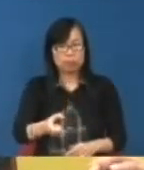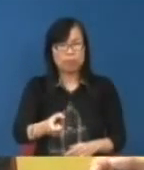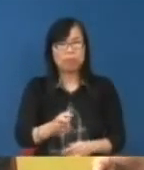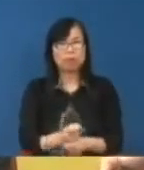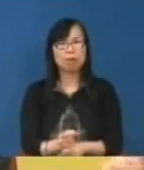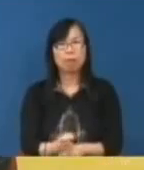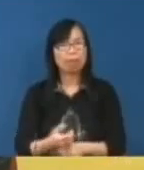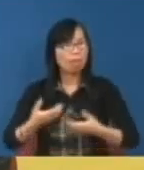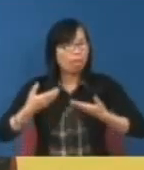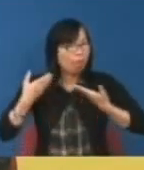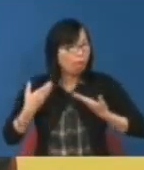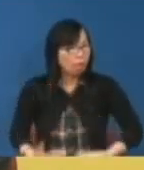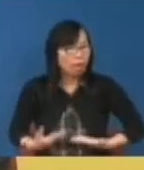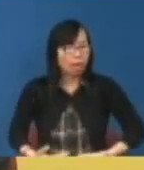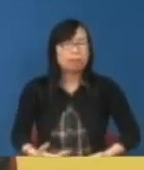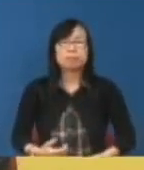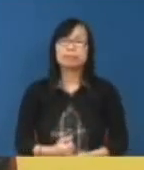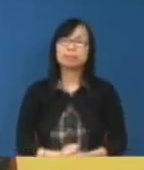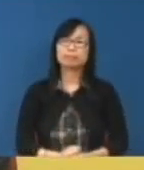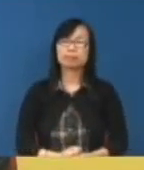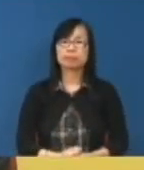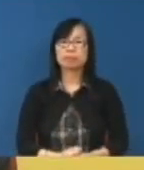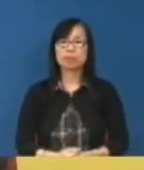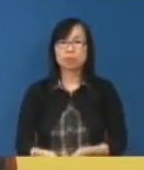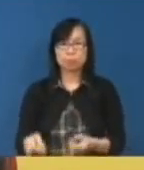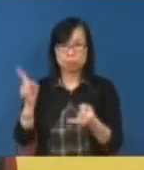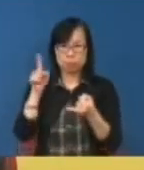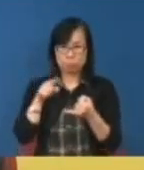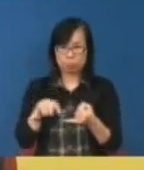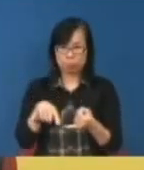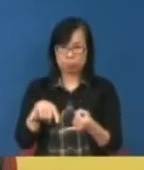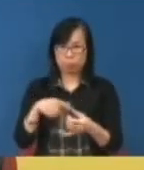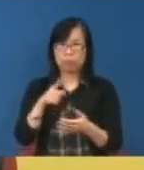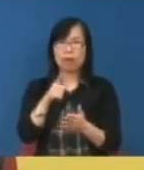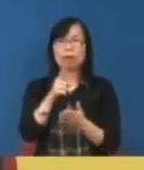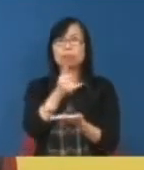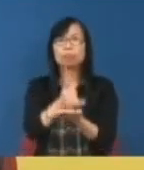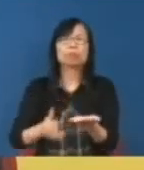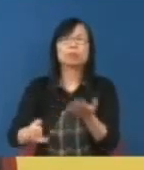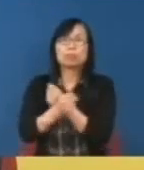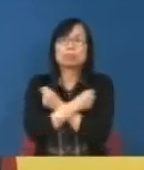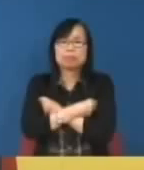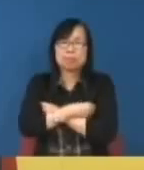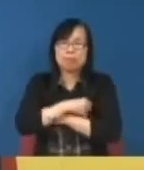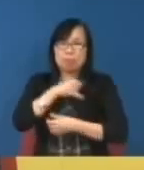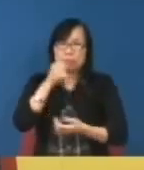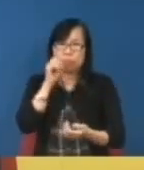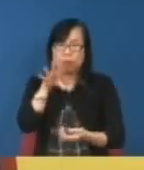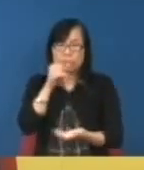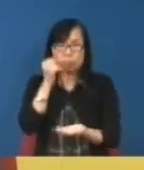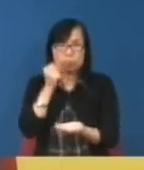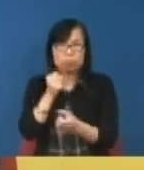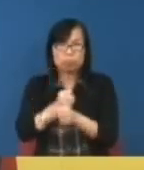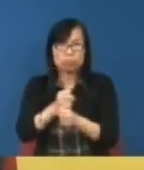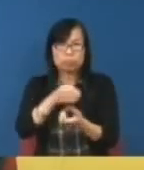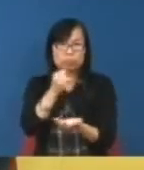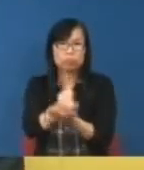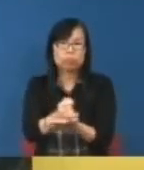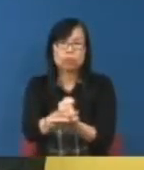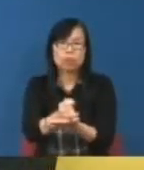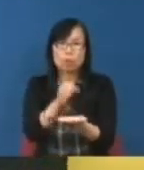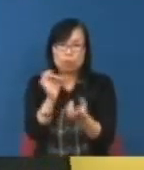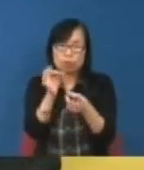加斤。咁呢、這個即係佢到臨到落任先至話整啲居屋咁樣，咁亦都文不對題嘅其實，因為佢